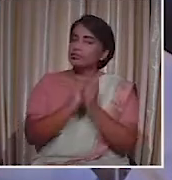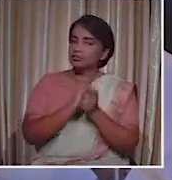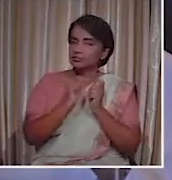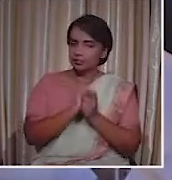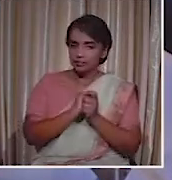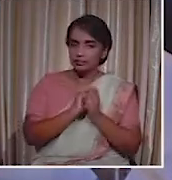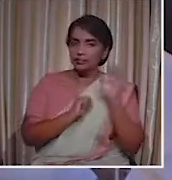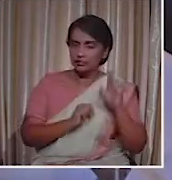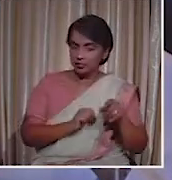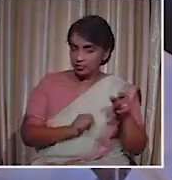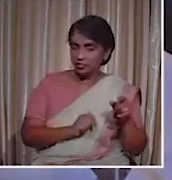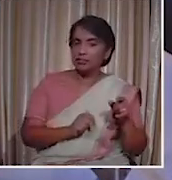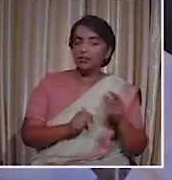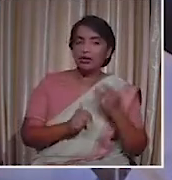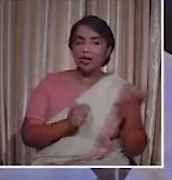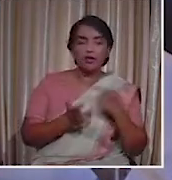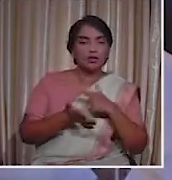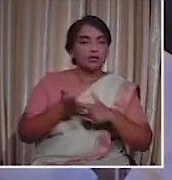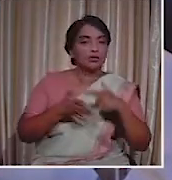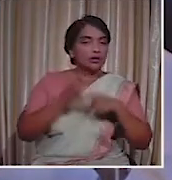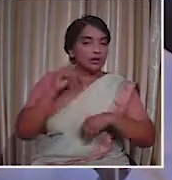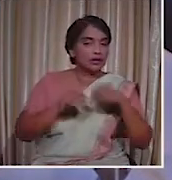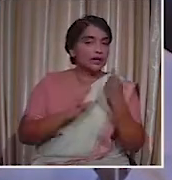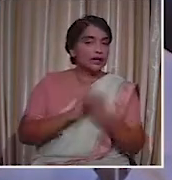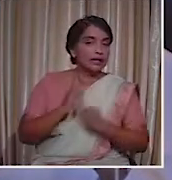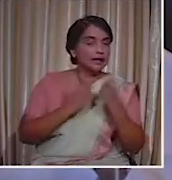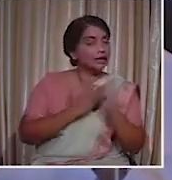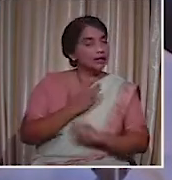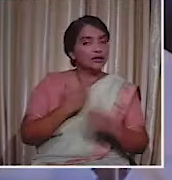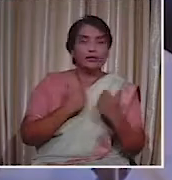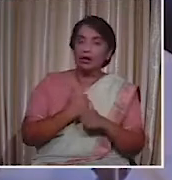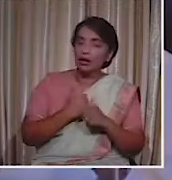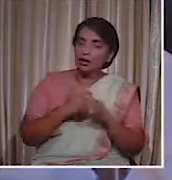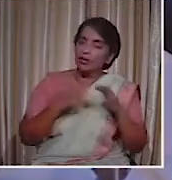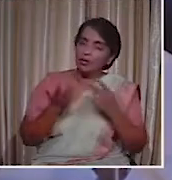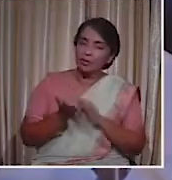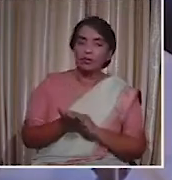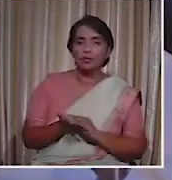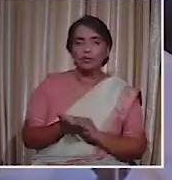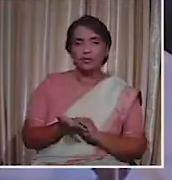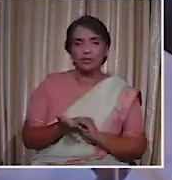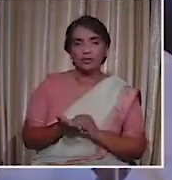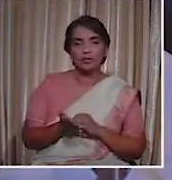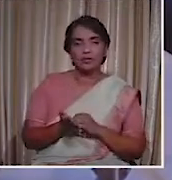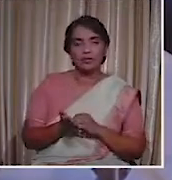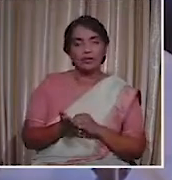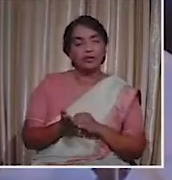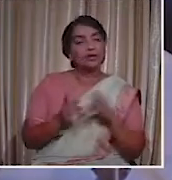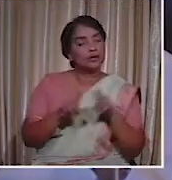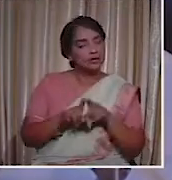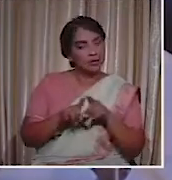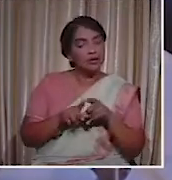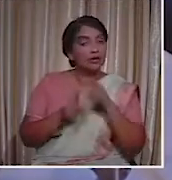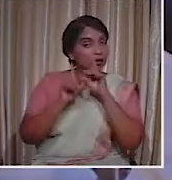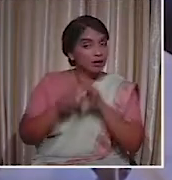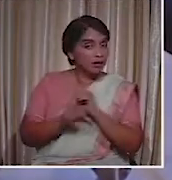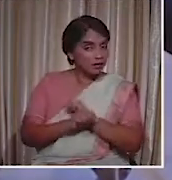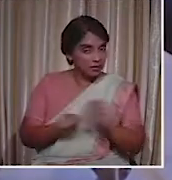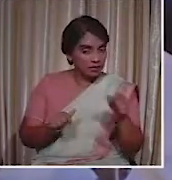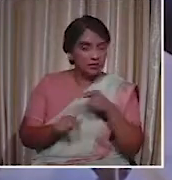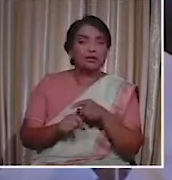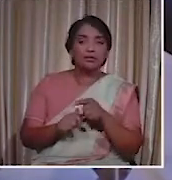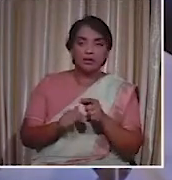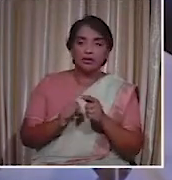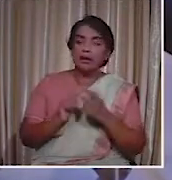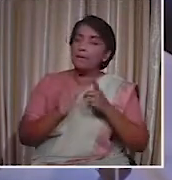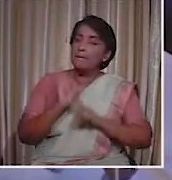නිසා නව මැතිවරණ නීති රීති සකස් කිරීමට හෝ ඒ වගේම එසේ නොමැති නම්